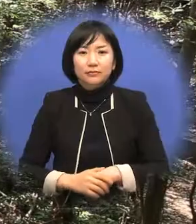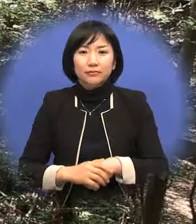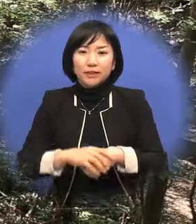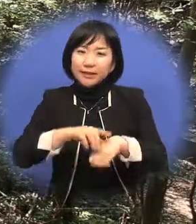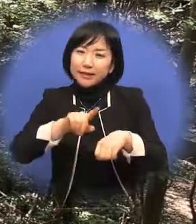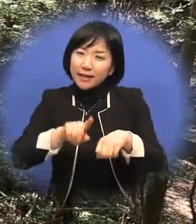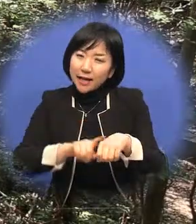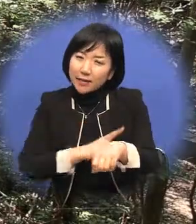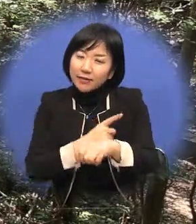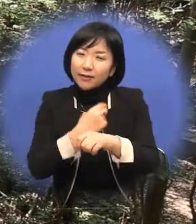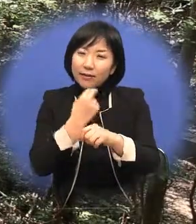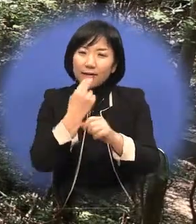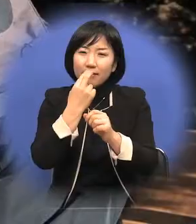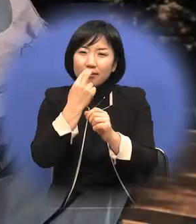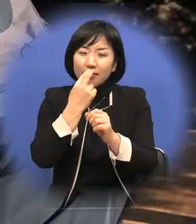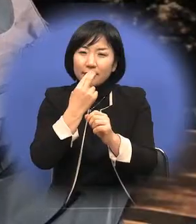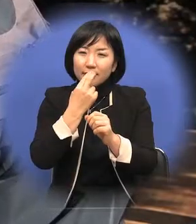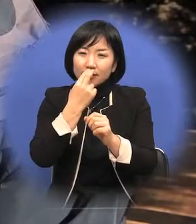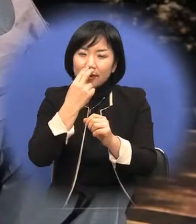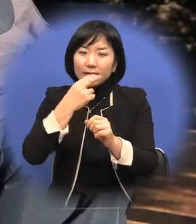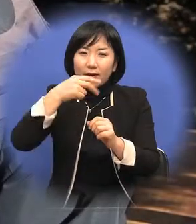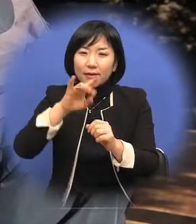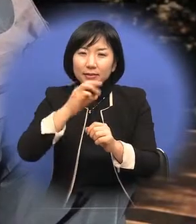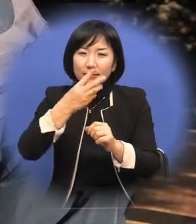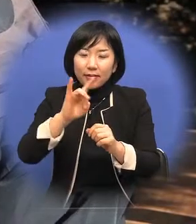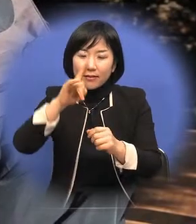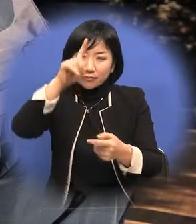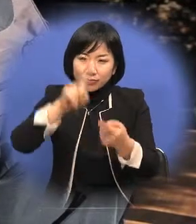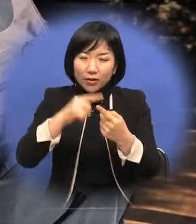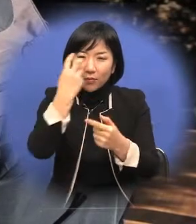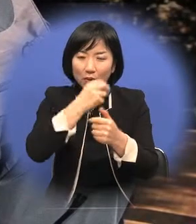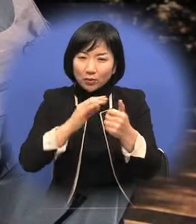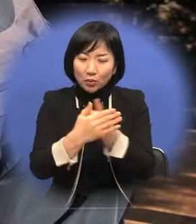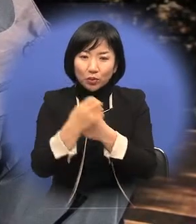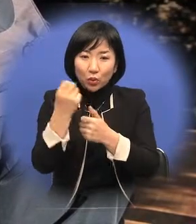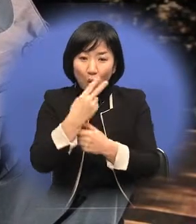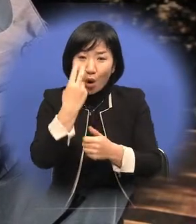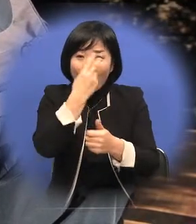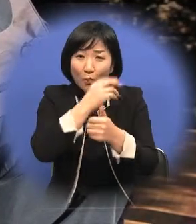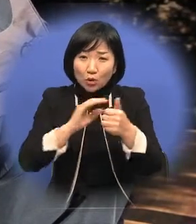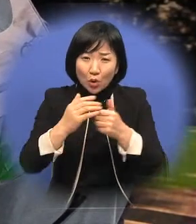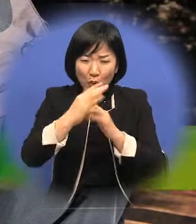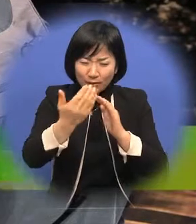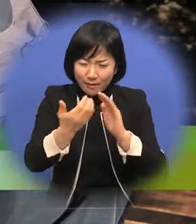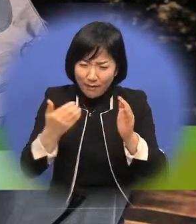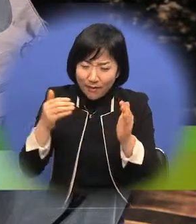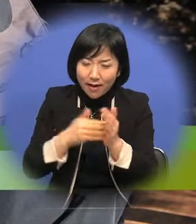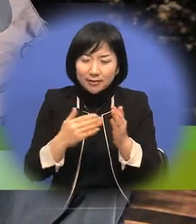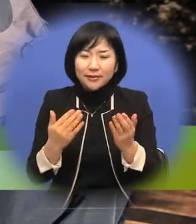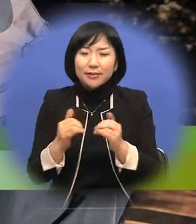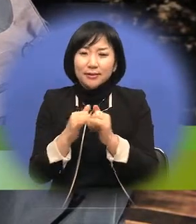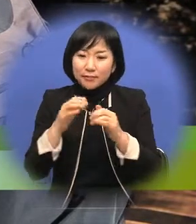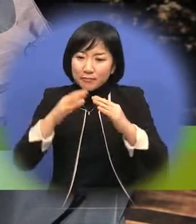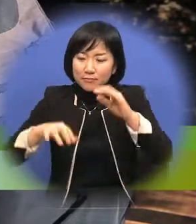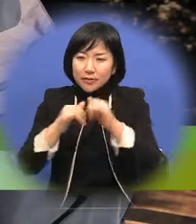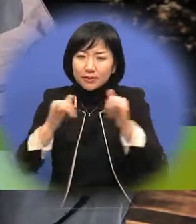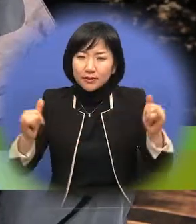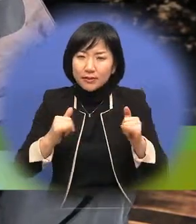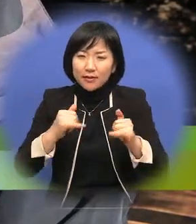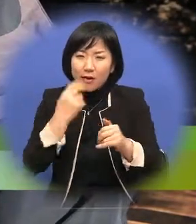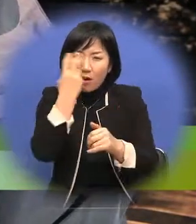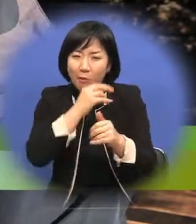자연의 생태 그대로 보존이 되어 있는 것, 또 그 보존이 되기까지 지역 주민들이 헌신적인